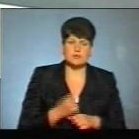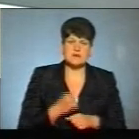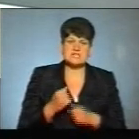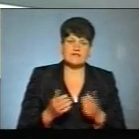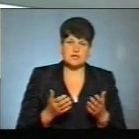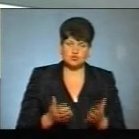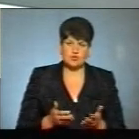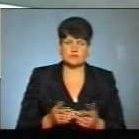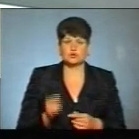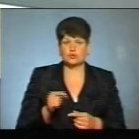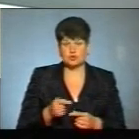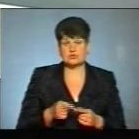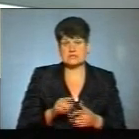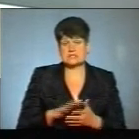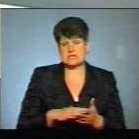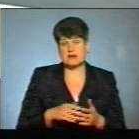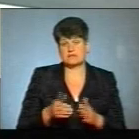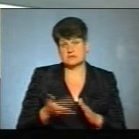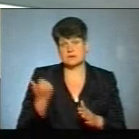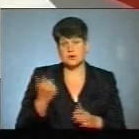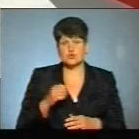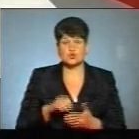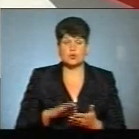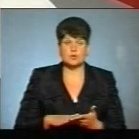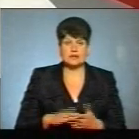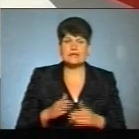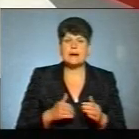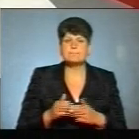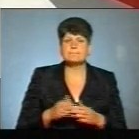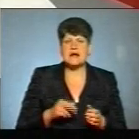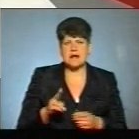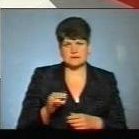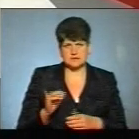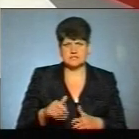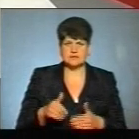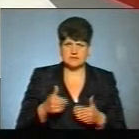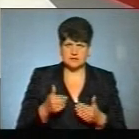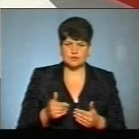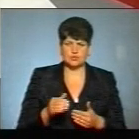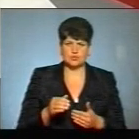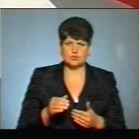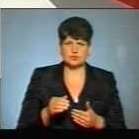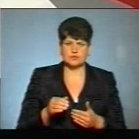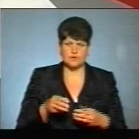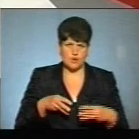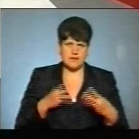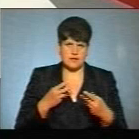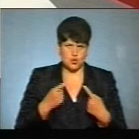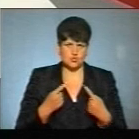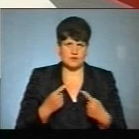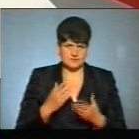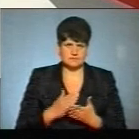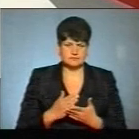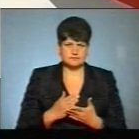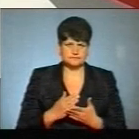Тоді, відповідно до цих заяв, знімається з обліку. На практиці жителі області надають перевагу таким онлайн-консультаціям? Ну, ви